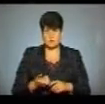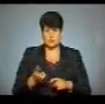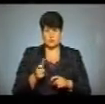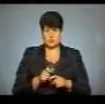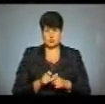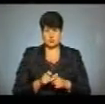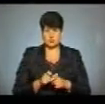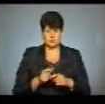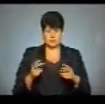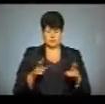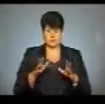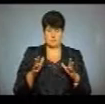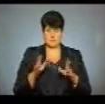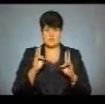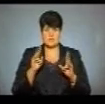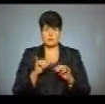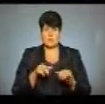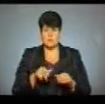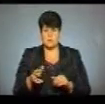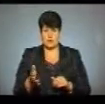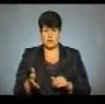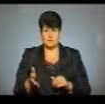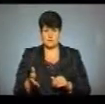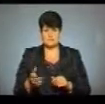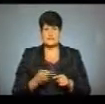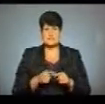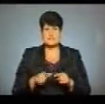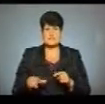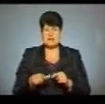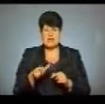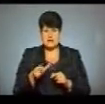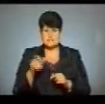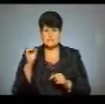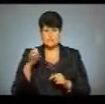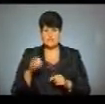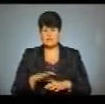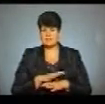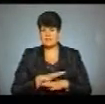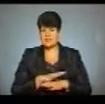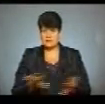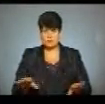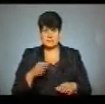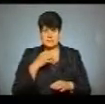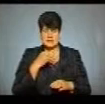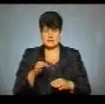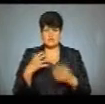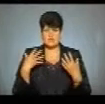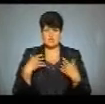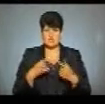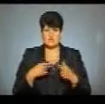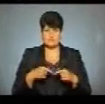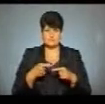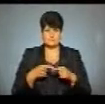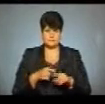здається, розгублюєшся, не знаєш, куди переходити. На цій ділянці дороги світлофорів не буде, розповів начальник відділу технагляду Тернопільської